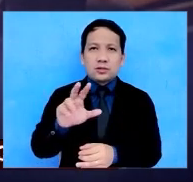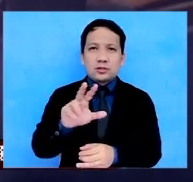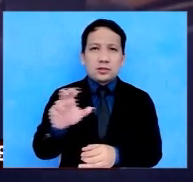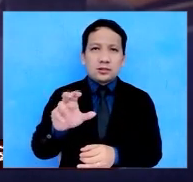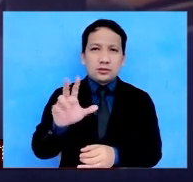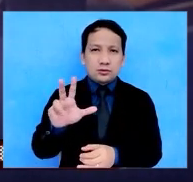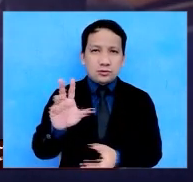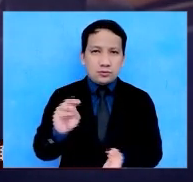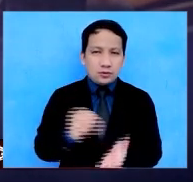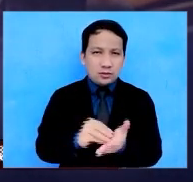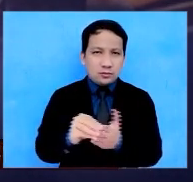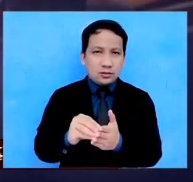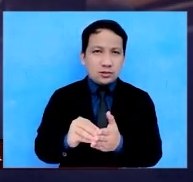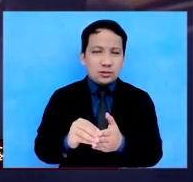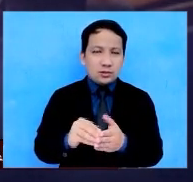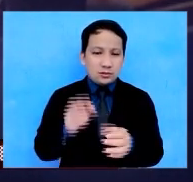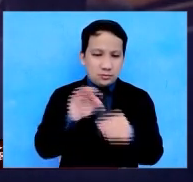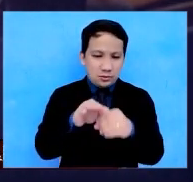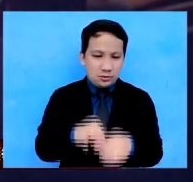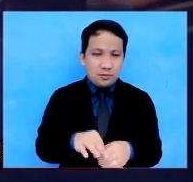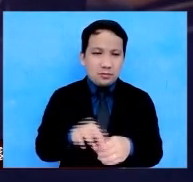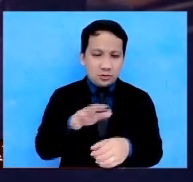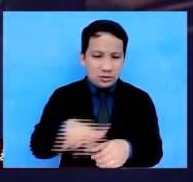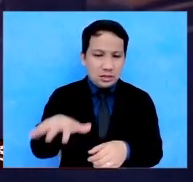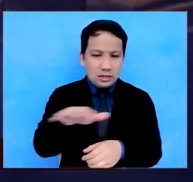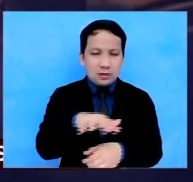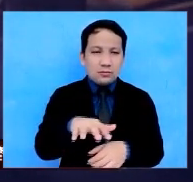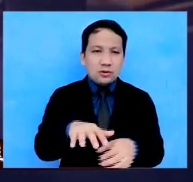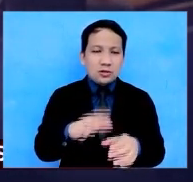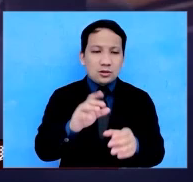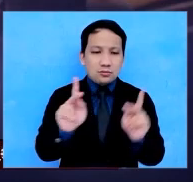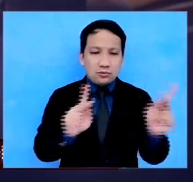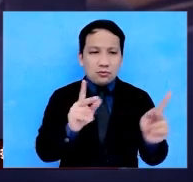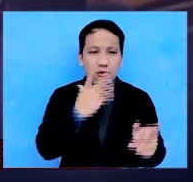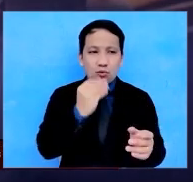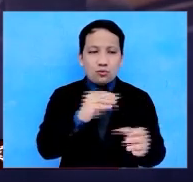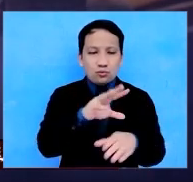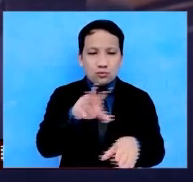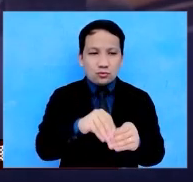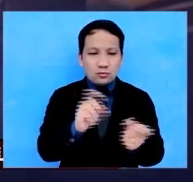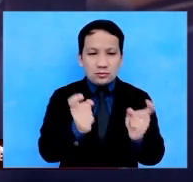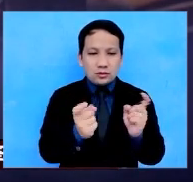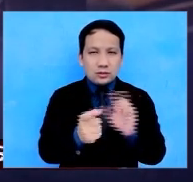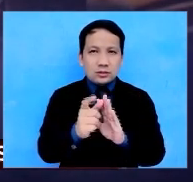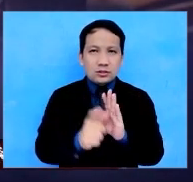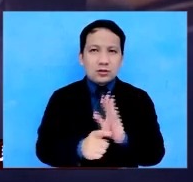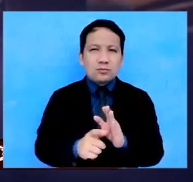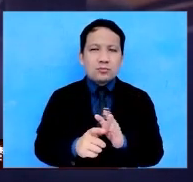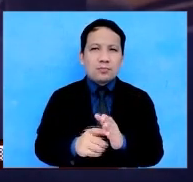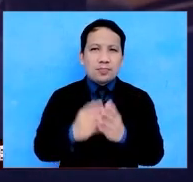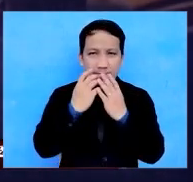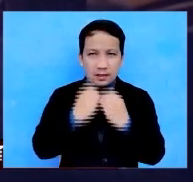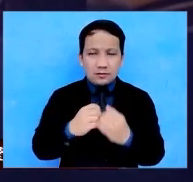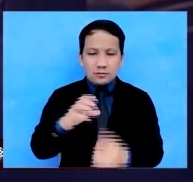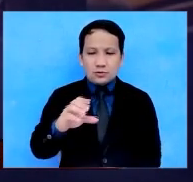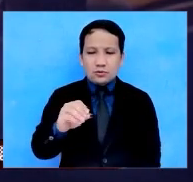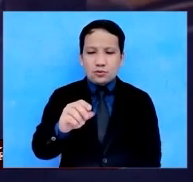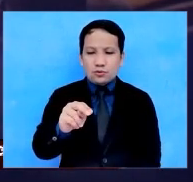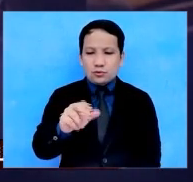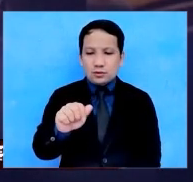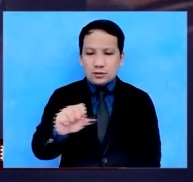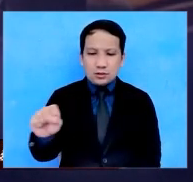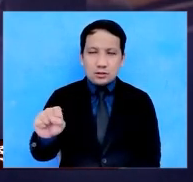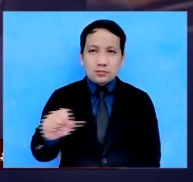ang gasto sa plebisito kung saan pagbobotohan ng taong bayan ang mga gagawing amyenda. Mas mura kapag CONAS na nasa 13